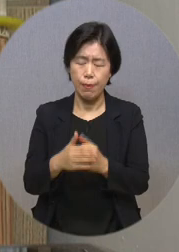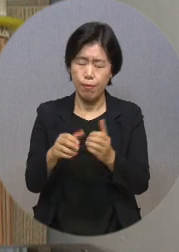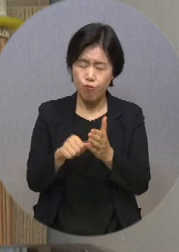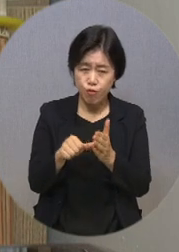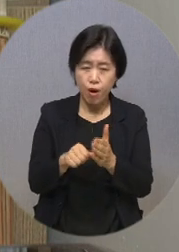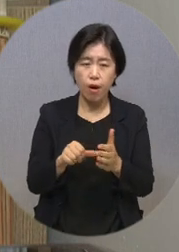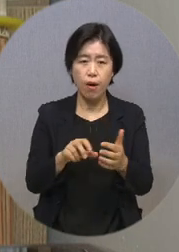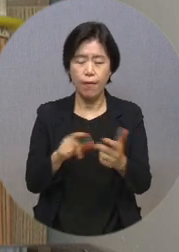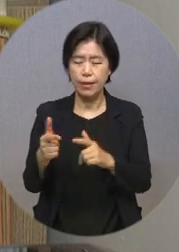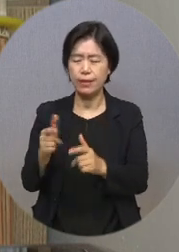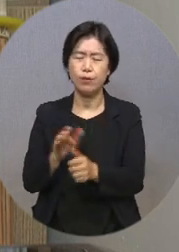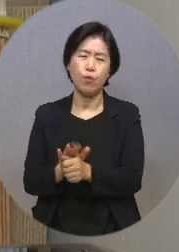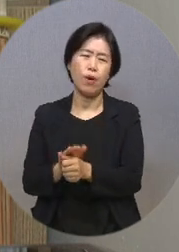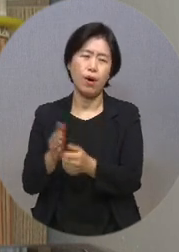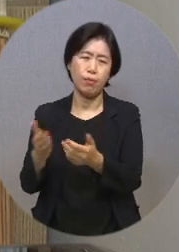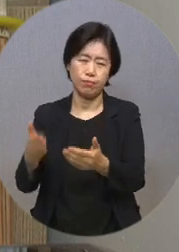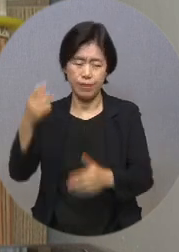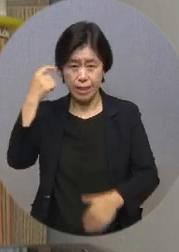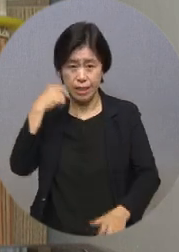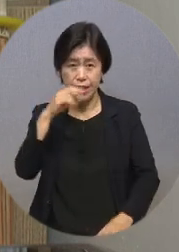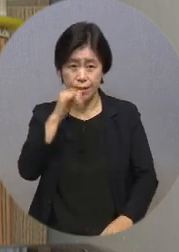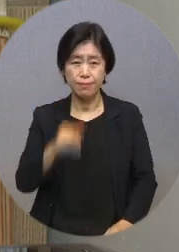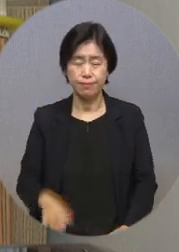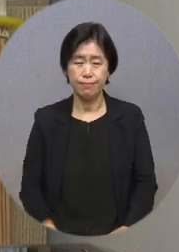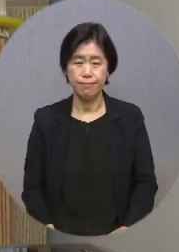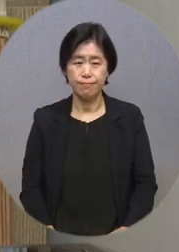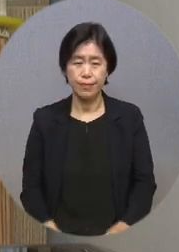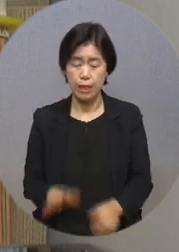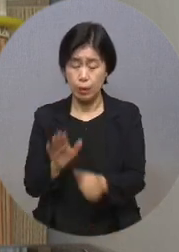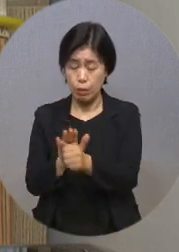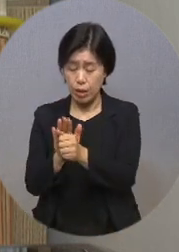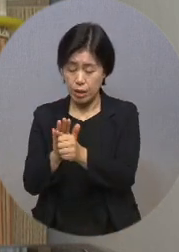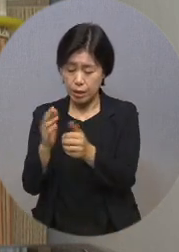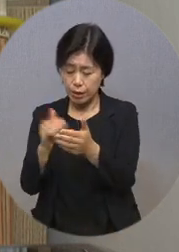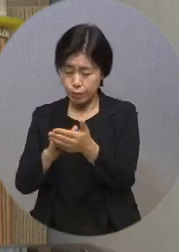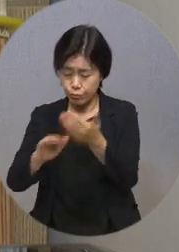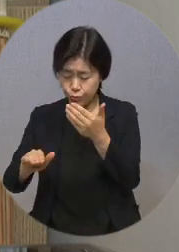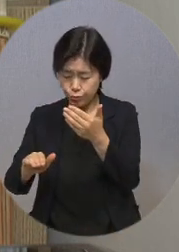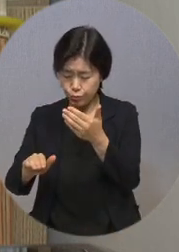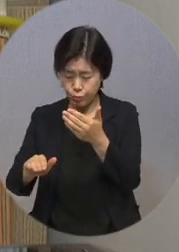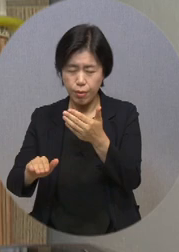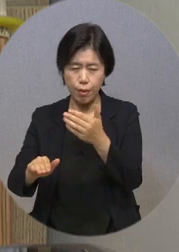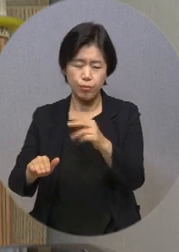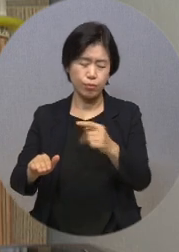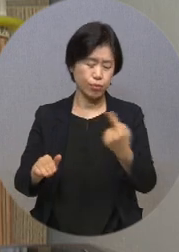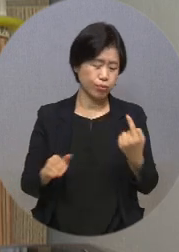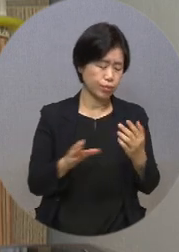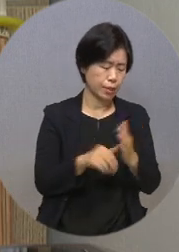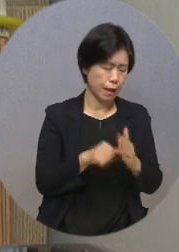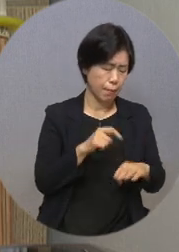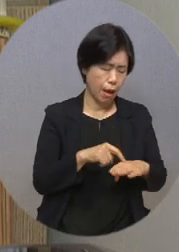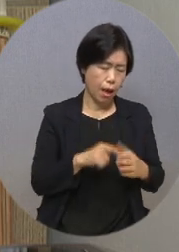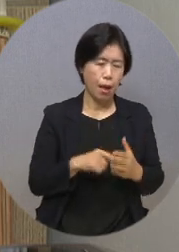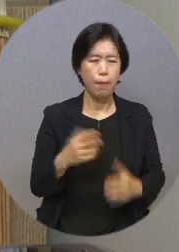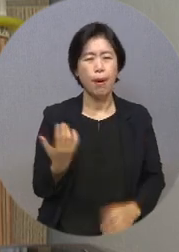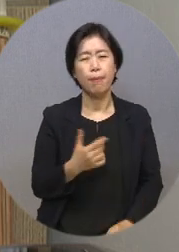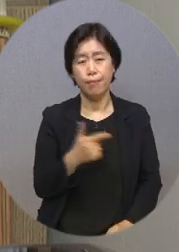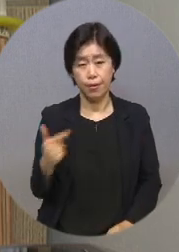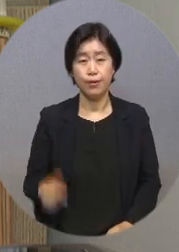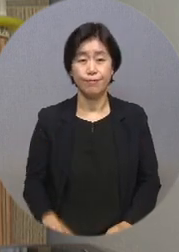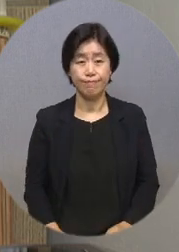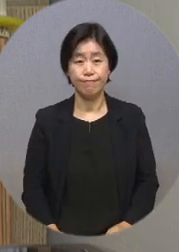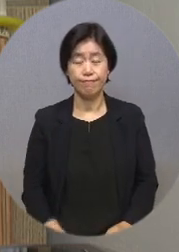대상자분들을 만나지만은 너무 뒤돌아서는 제 발길이 무겁고 또 마음이 정말 아프더라고요. 이처럼